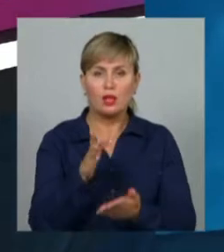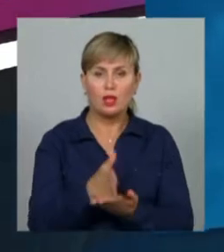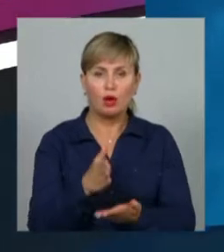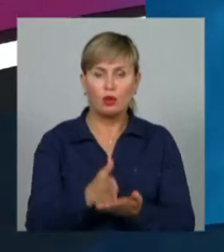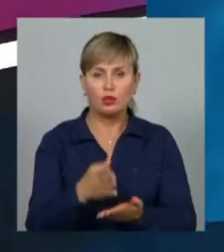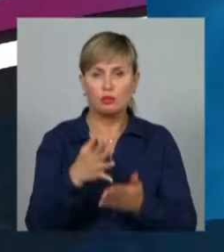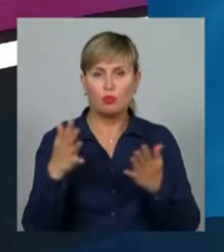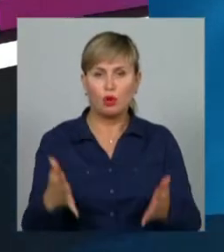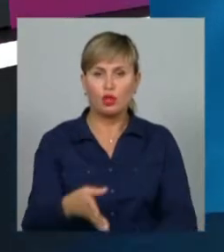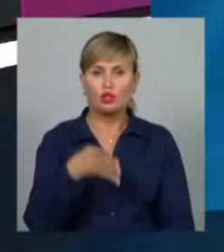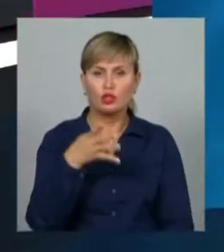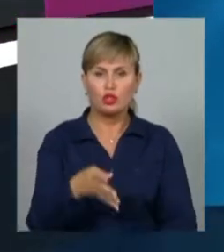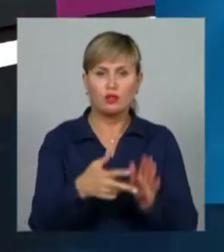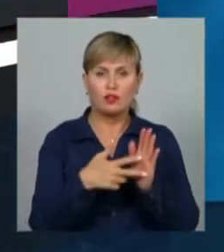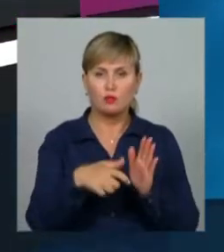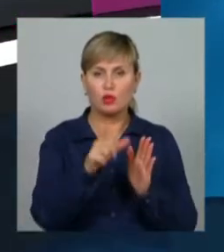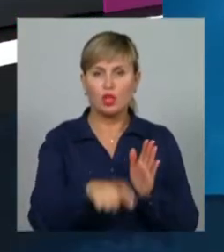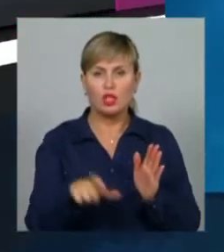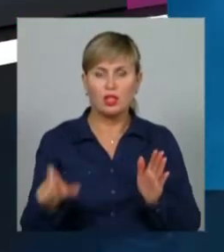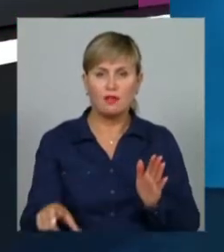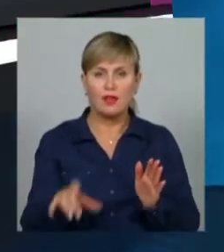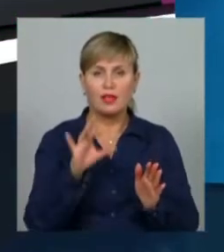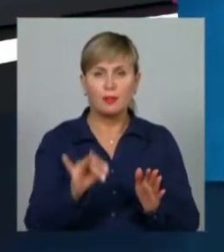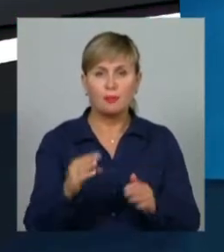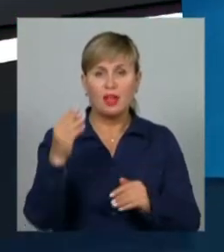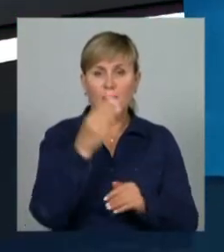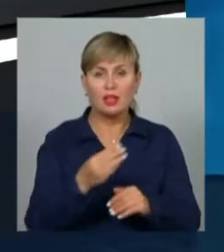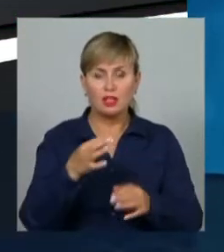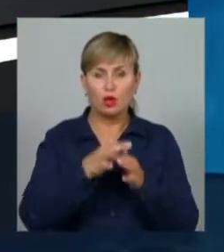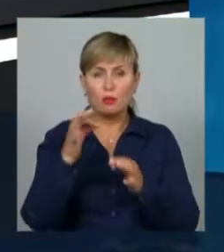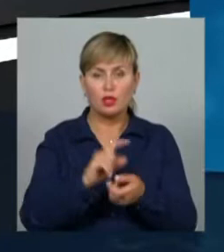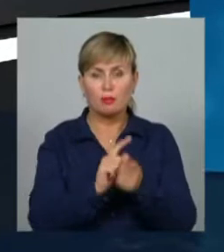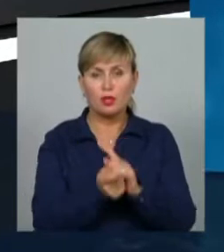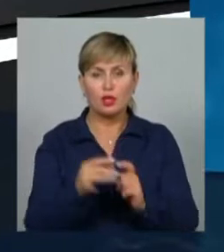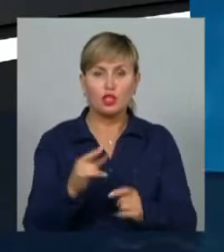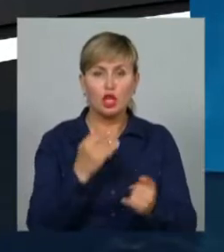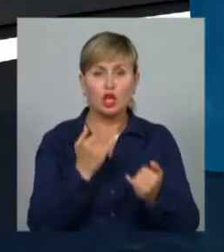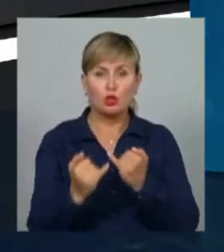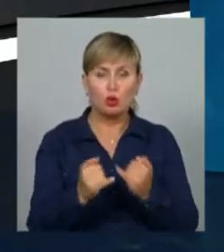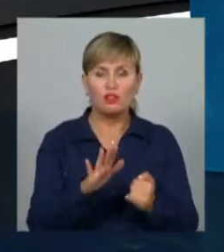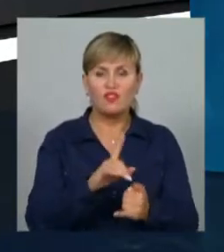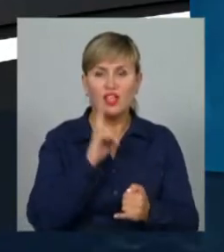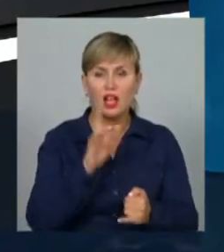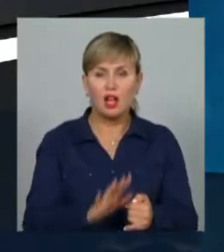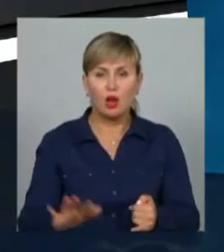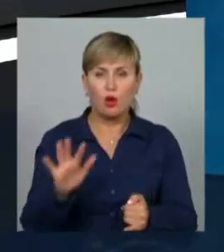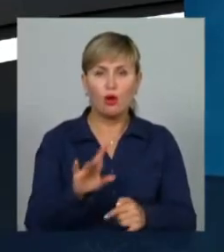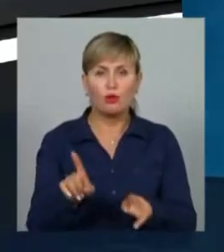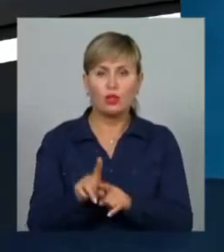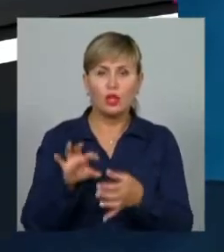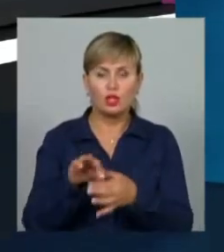более 4 800 человек. Между тем, Мангистауская область перешла из желтой зоны в зеленую. В ней также